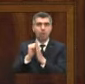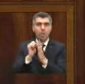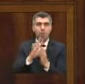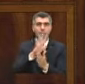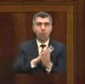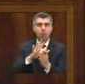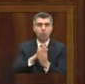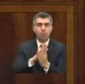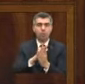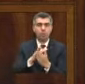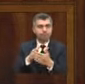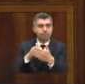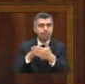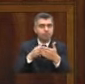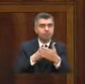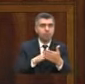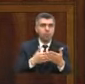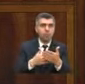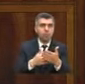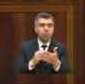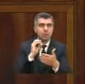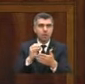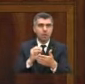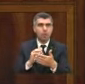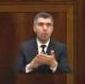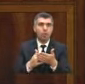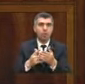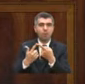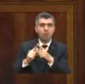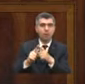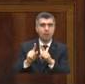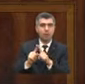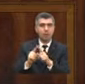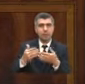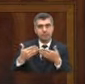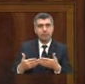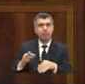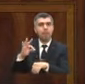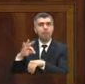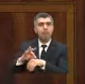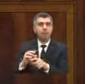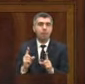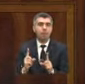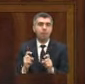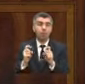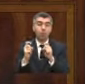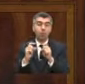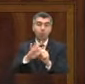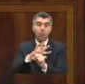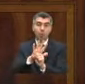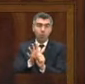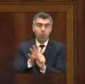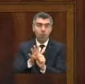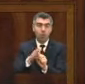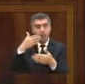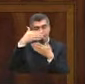يصطدم بطبيعة الحال هذا التقدم الإيجابي بصخرة الجائحة وتداعياتها البليغة. شأن المغرب في